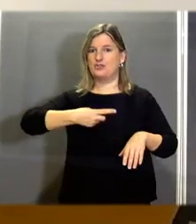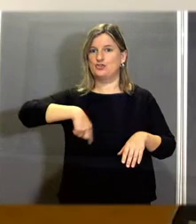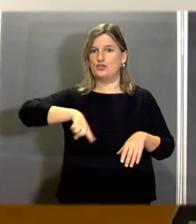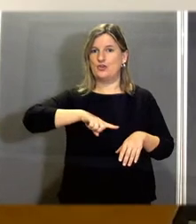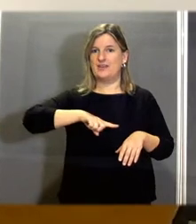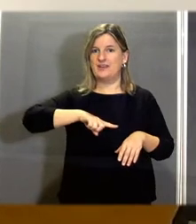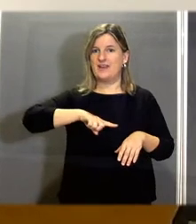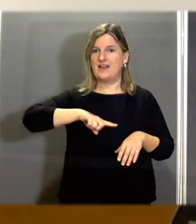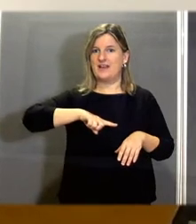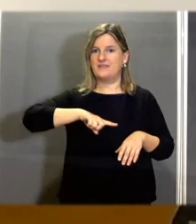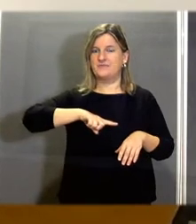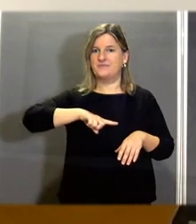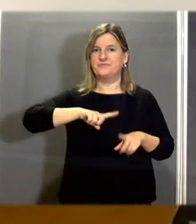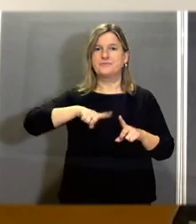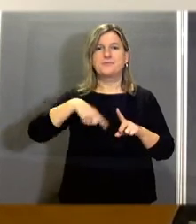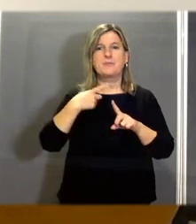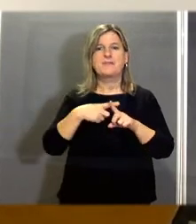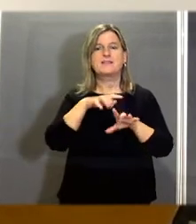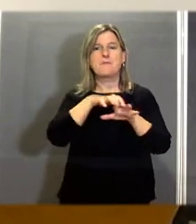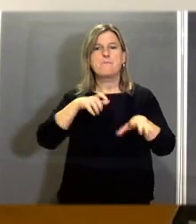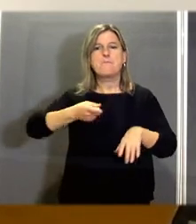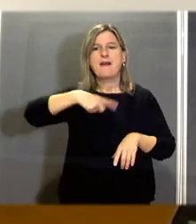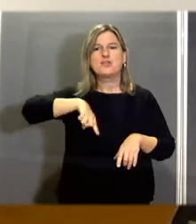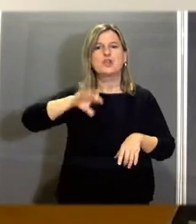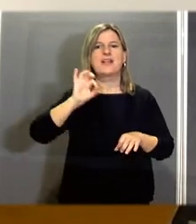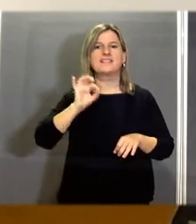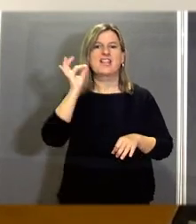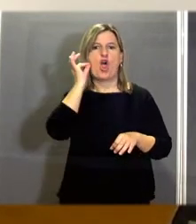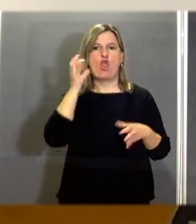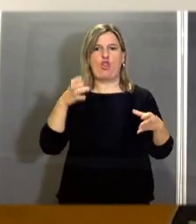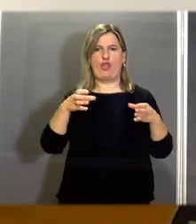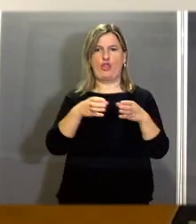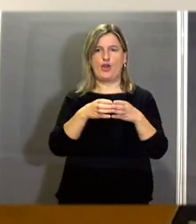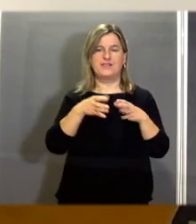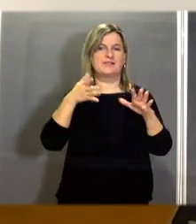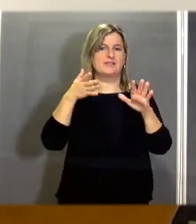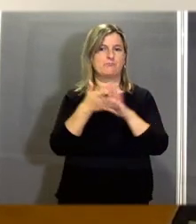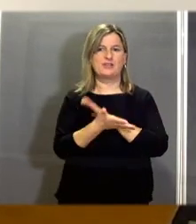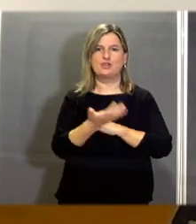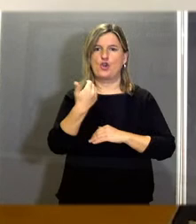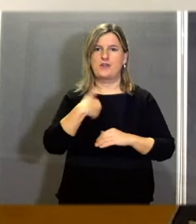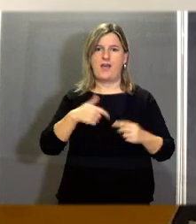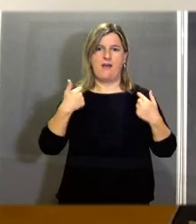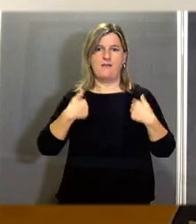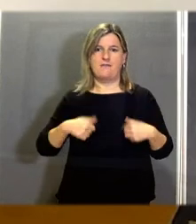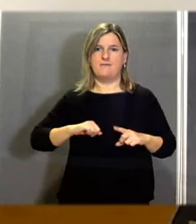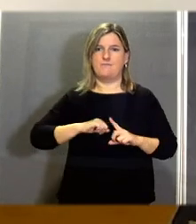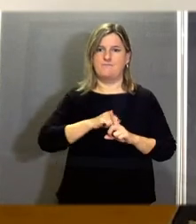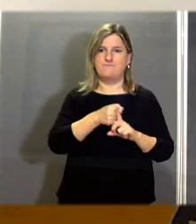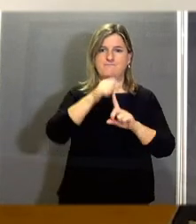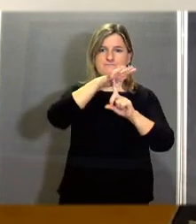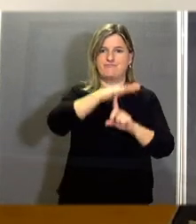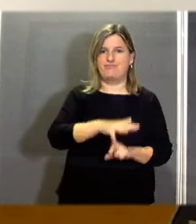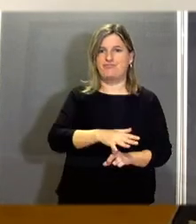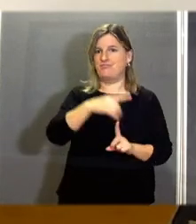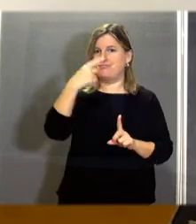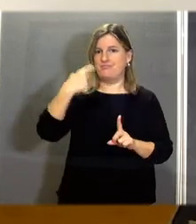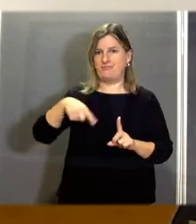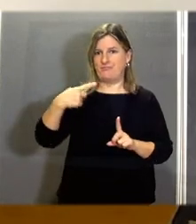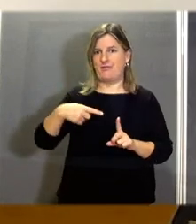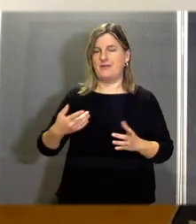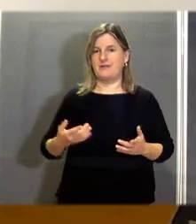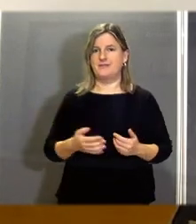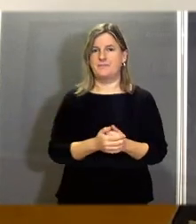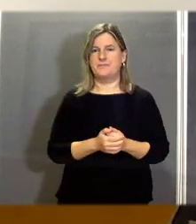del 50% de nosaltres, som dones. I això ja vol dir prou opressió i prou